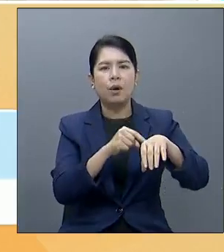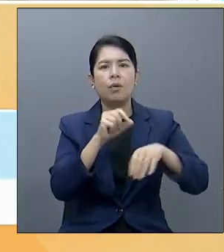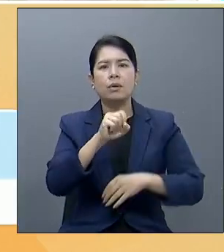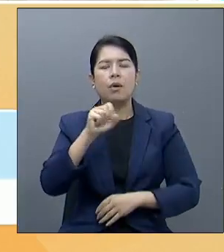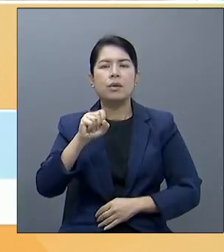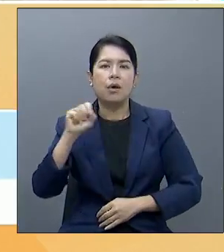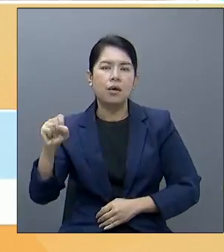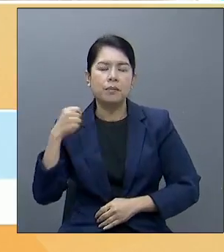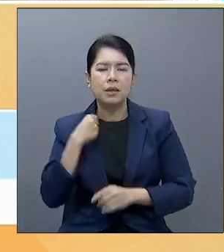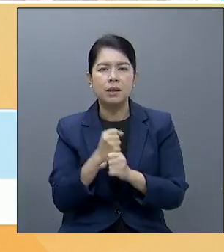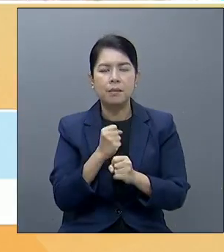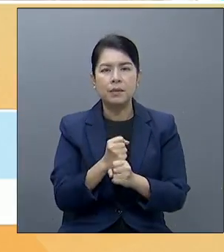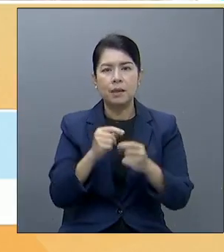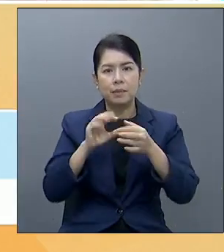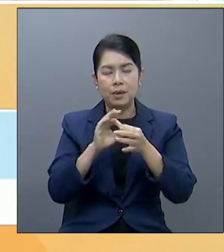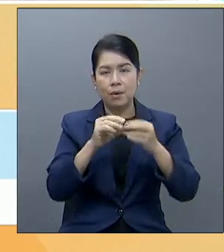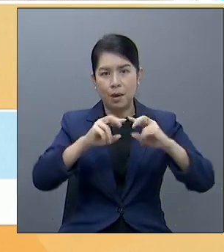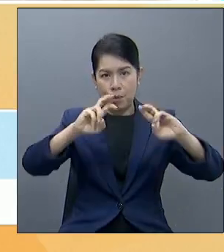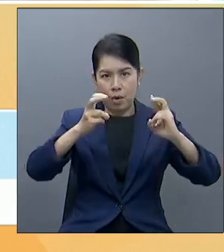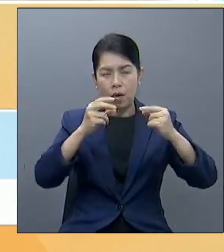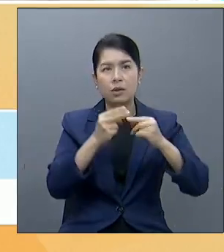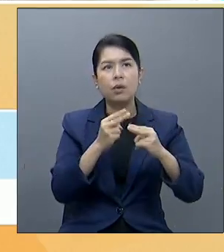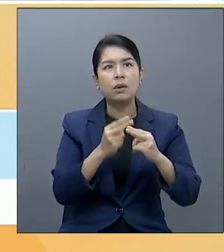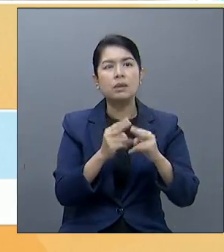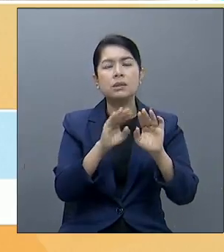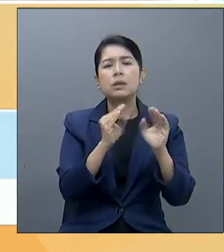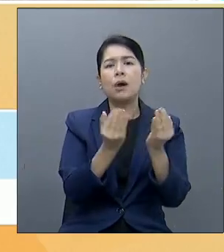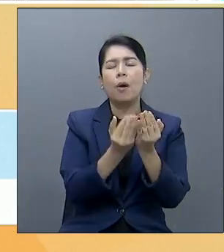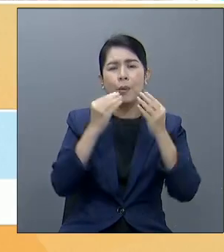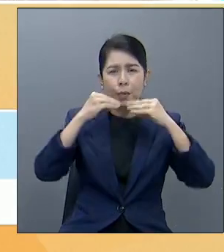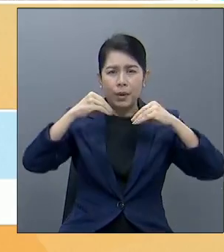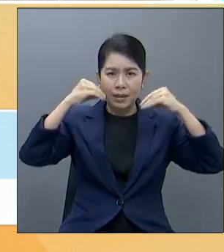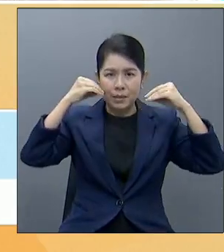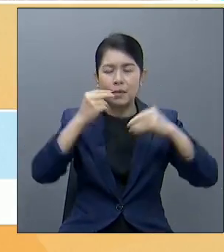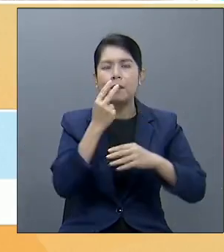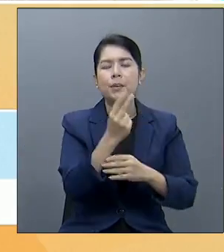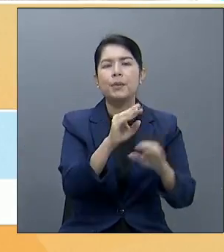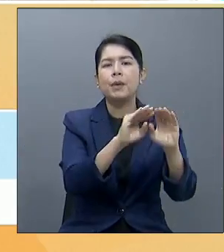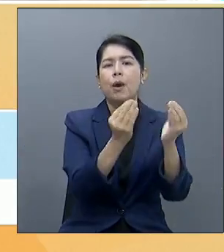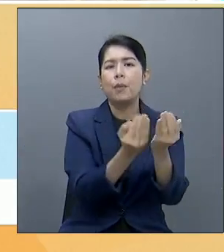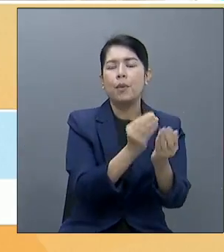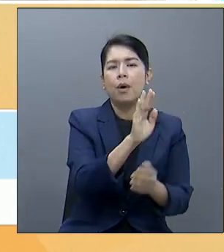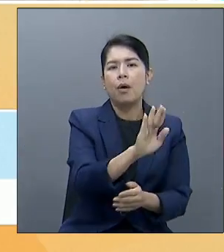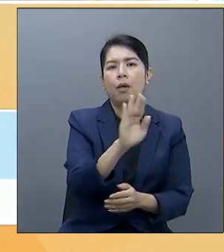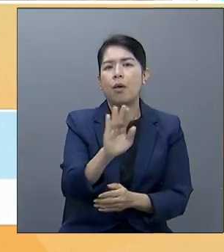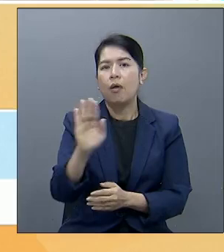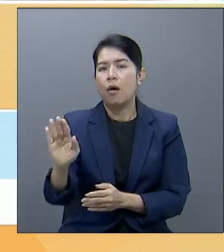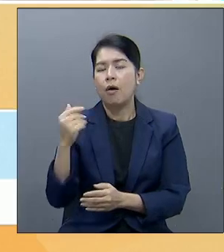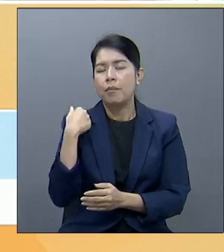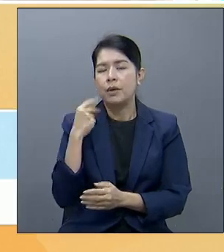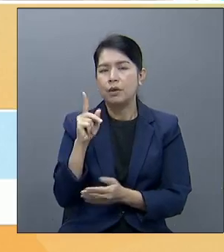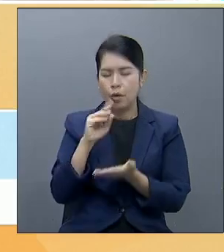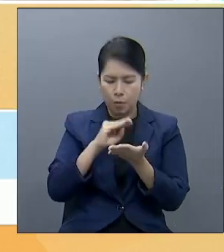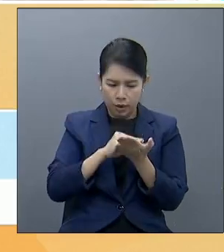ครัวยิ้มของเขาเนี่ยเขาจะเป็นแบบดูปัญหาในพื้นที่ดูว่ากลุ่มเป้าหมายนั้นมีปัญหาอะไรเขาก็ต้องทำฐานข้อมูลก่อนพอเขาเห็นฐานข้อมูลมาเนี่ย